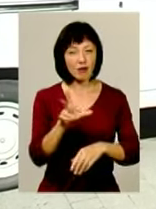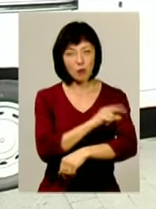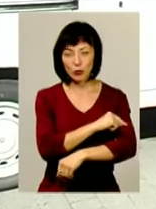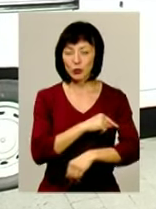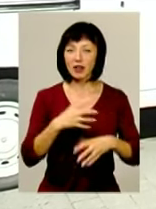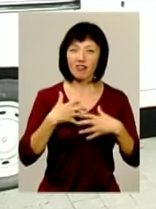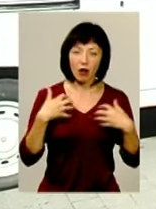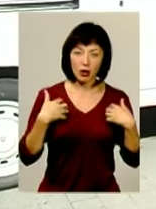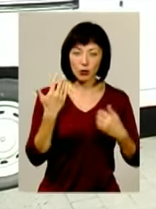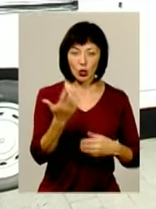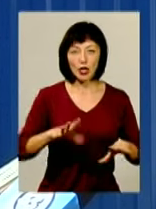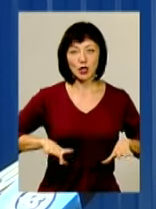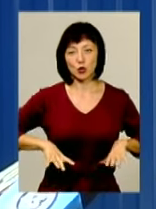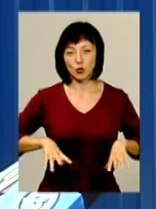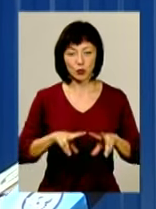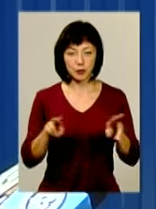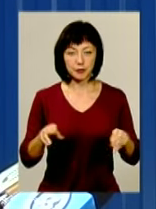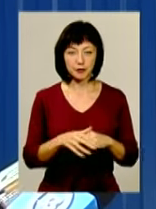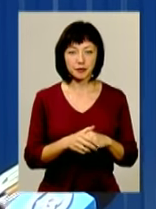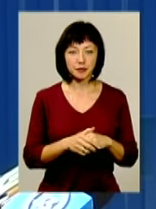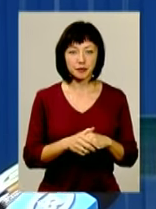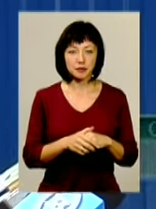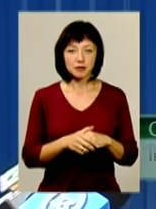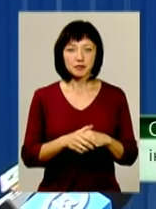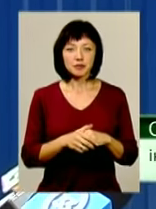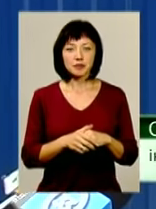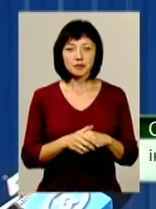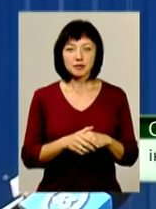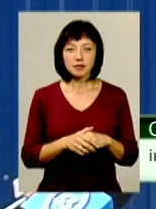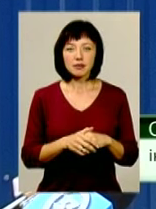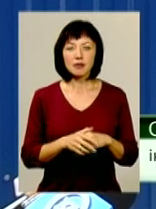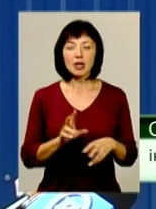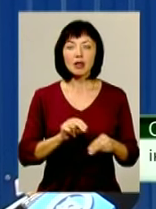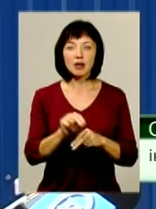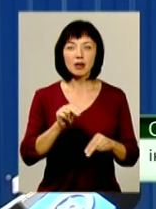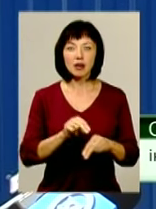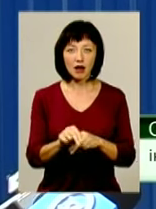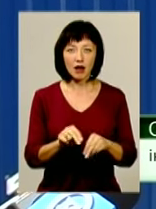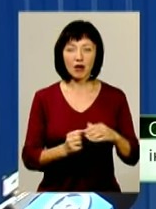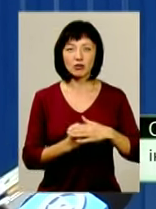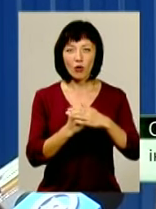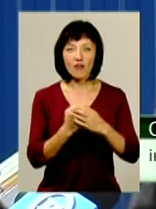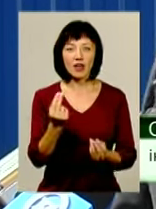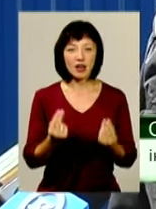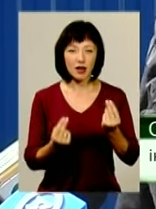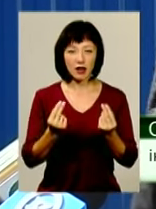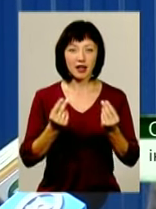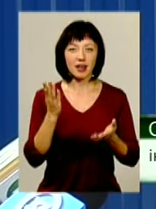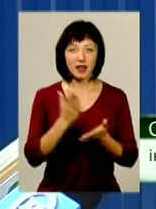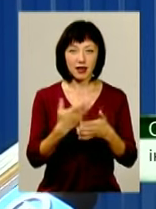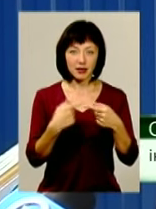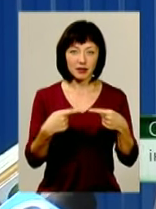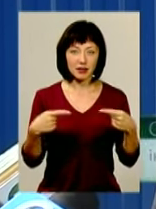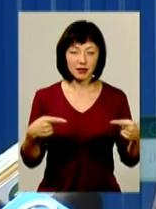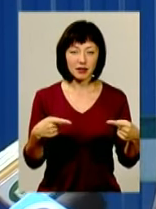тварину, ані її інструктора. Дресирування в нас полягає на ігрі. У нас є портувальні предмети, любимі іграшки, і